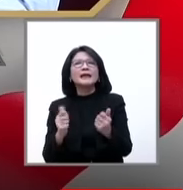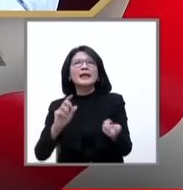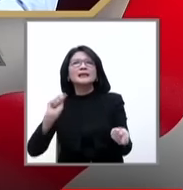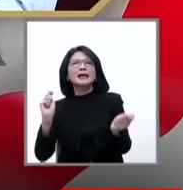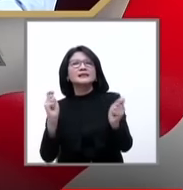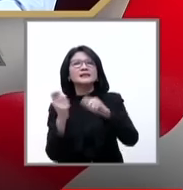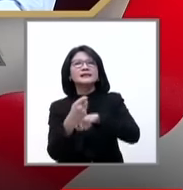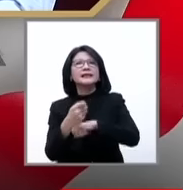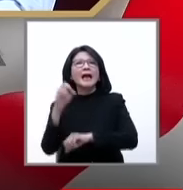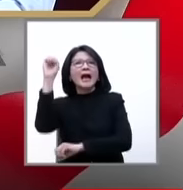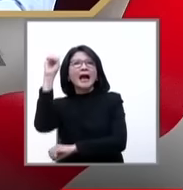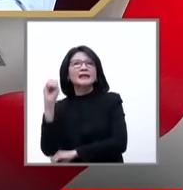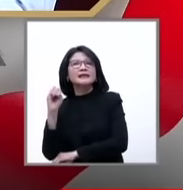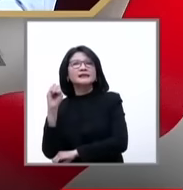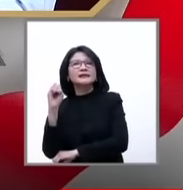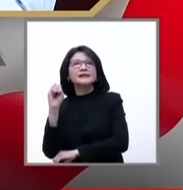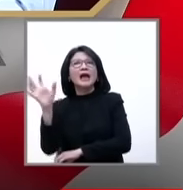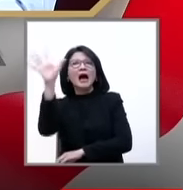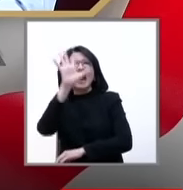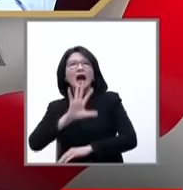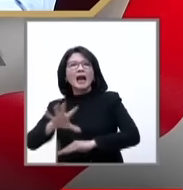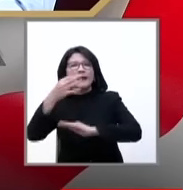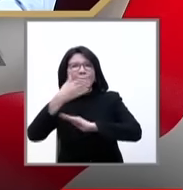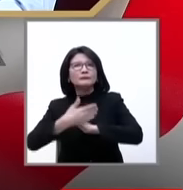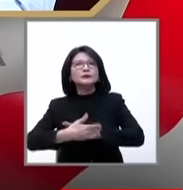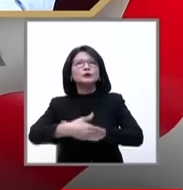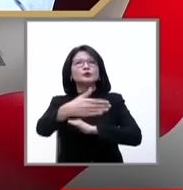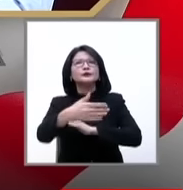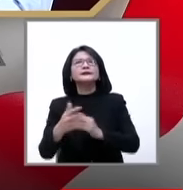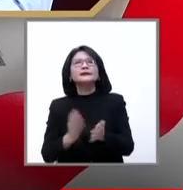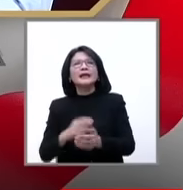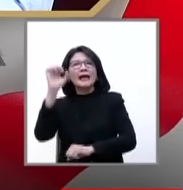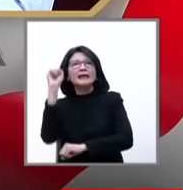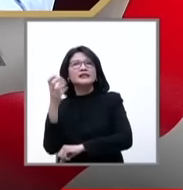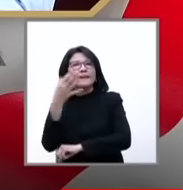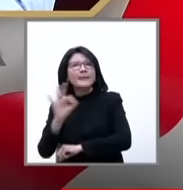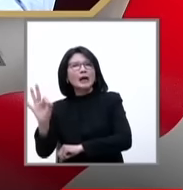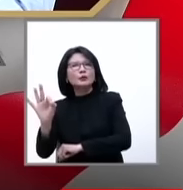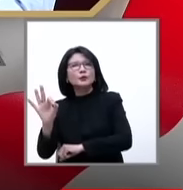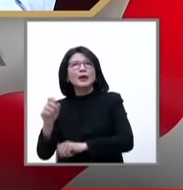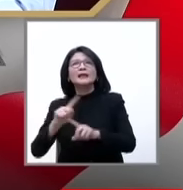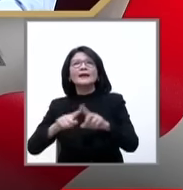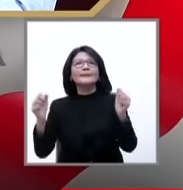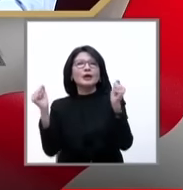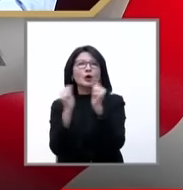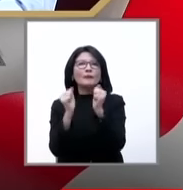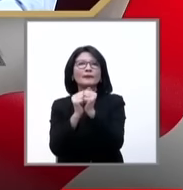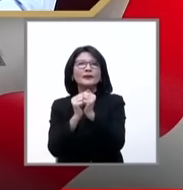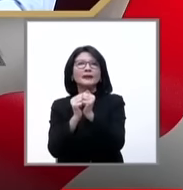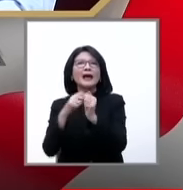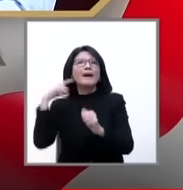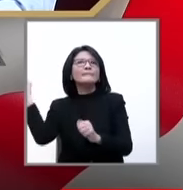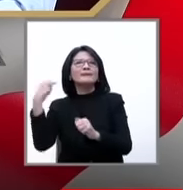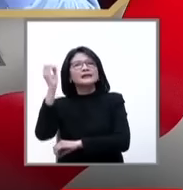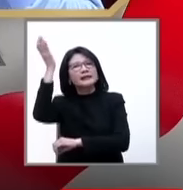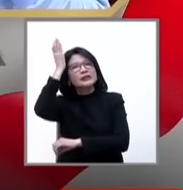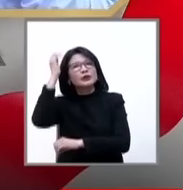rakyat Indonesia itu tidak sepenuhnya melek teknologi, melek politik, hidup di kota, pendidikan di luar